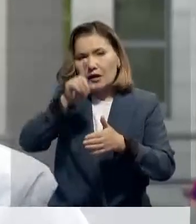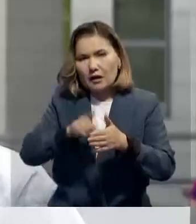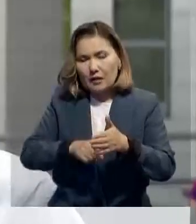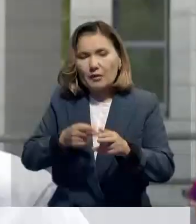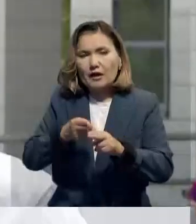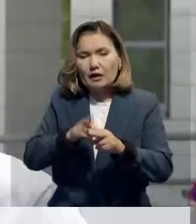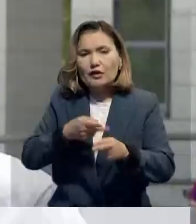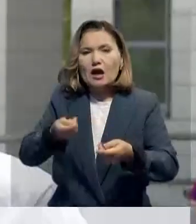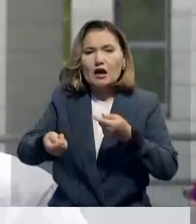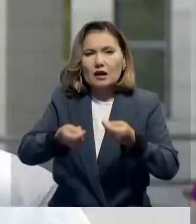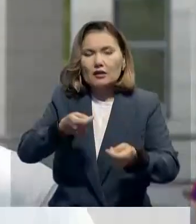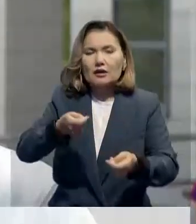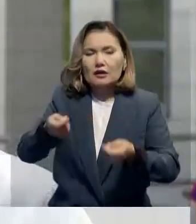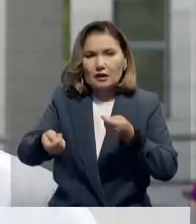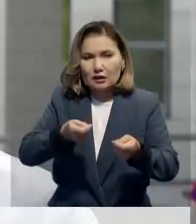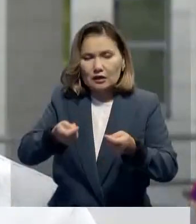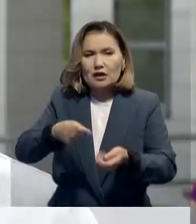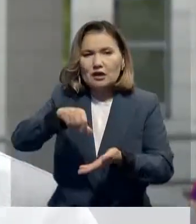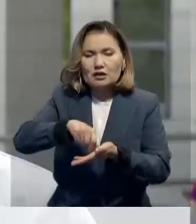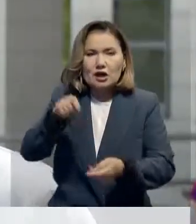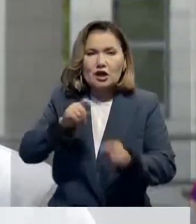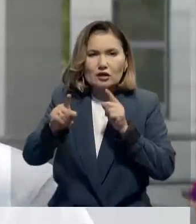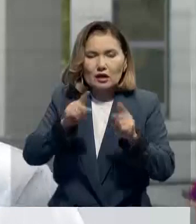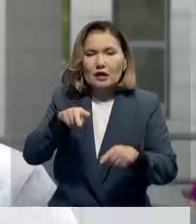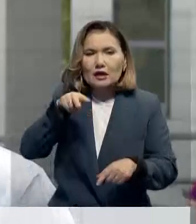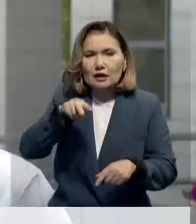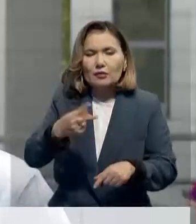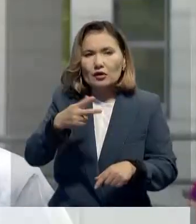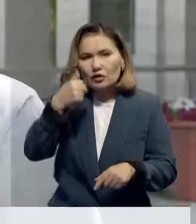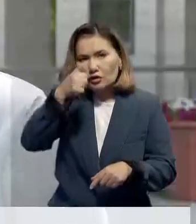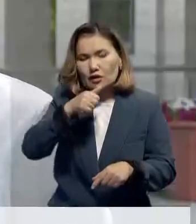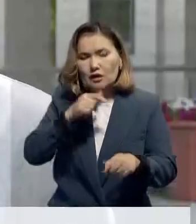діндердің лидерлерінің съезі болды. Ең алғашқы съез 2003 жылы